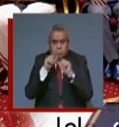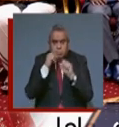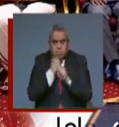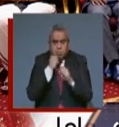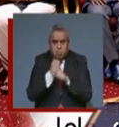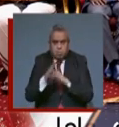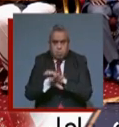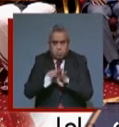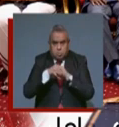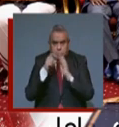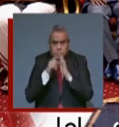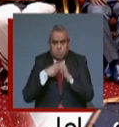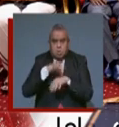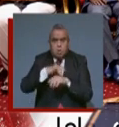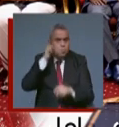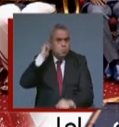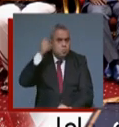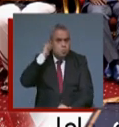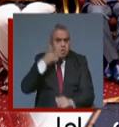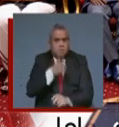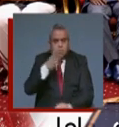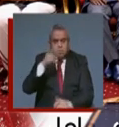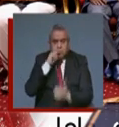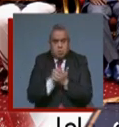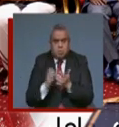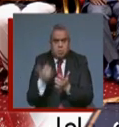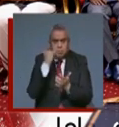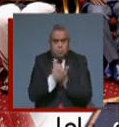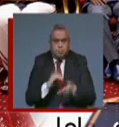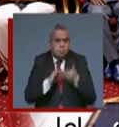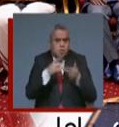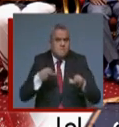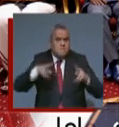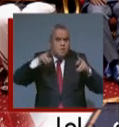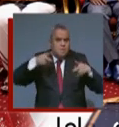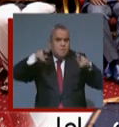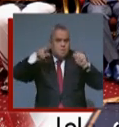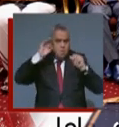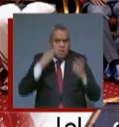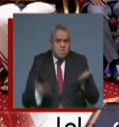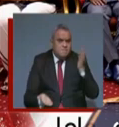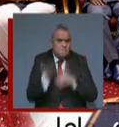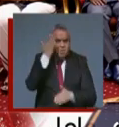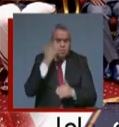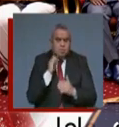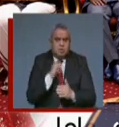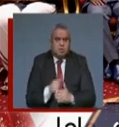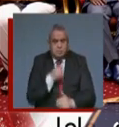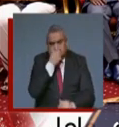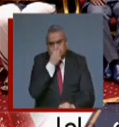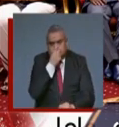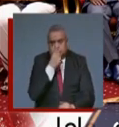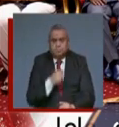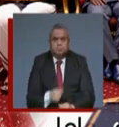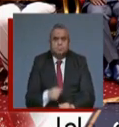ناويه 12,000 واحد بس، النهارده بتكلم بعد 4 سنين 1,900,000 مريض يمكن لو كانوا اتاخروا على مواعيد الاجراءات